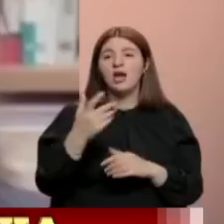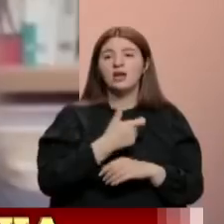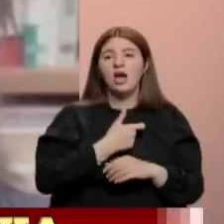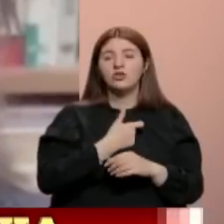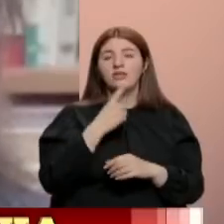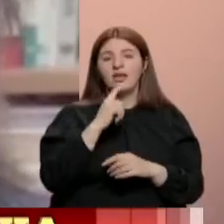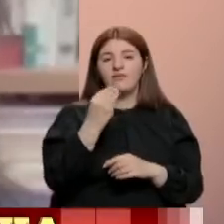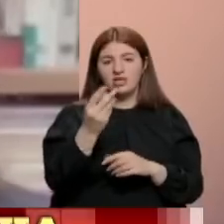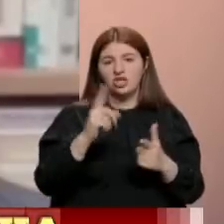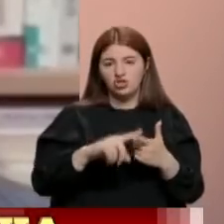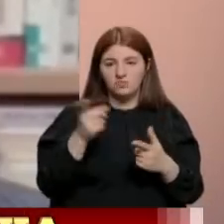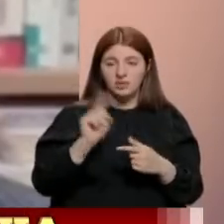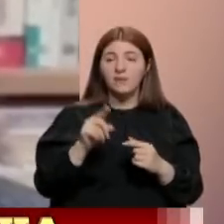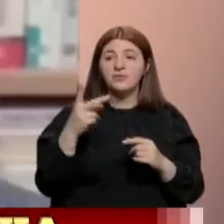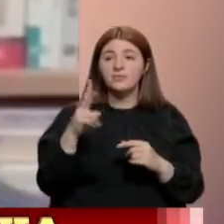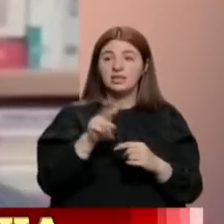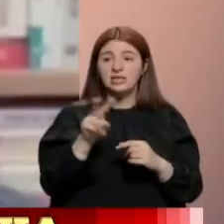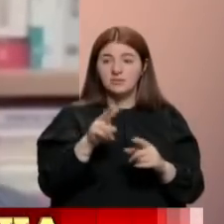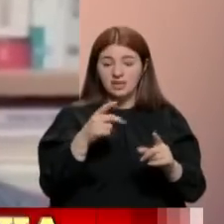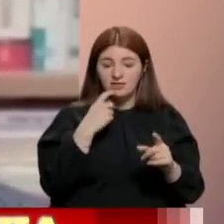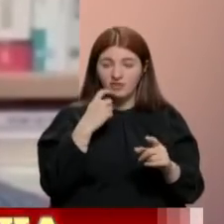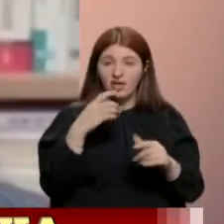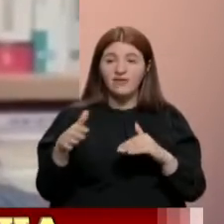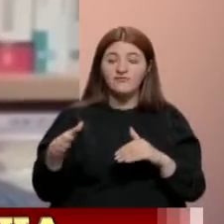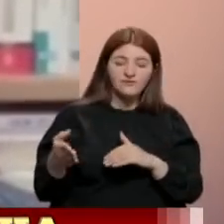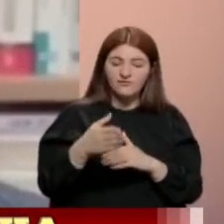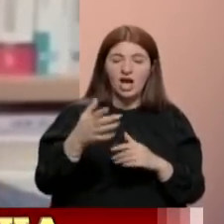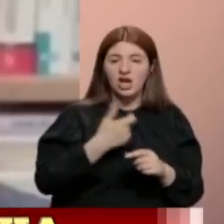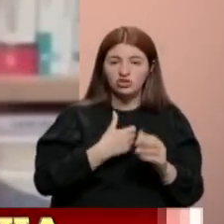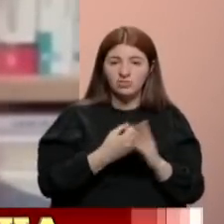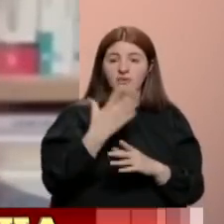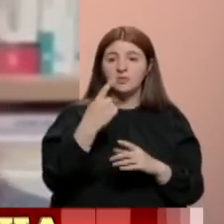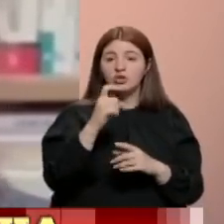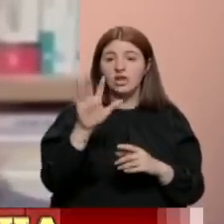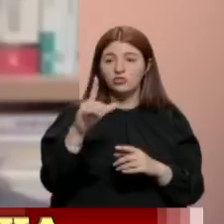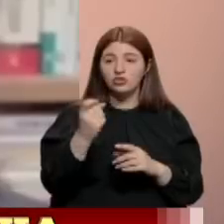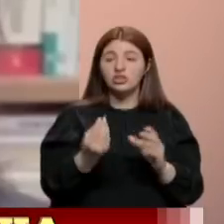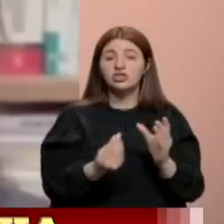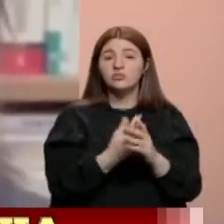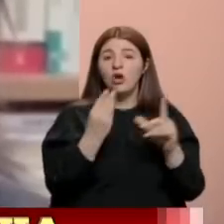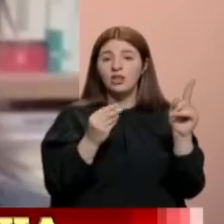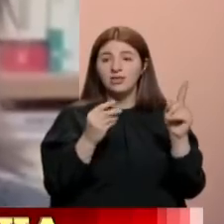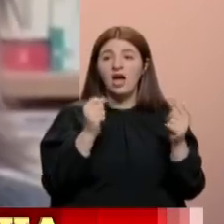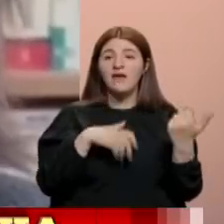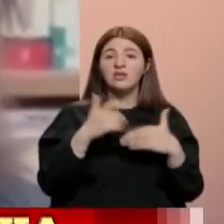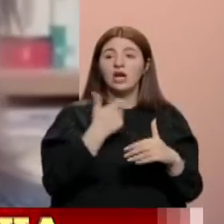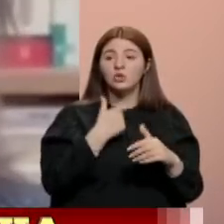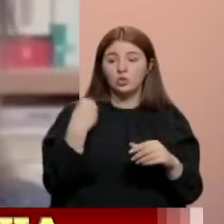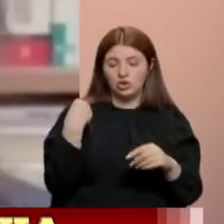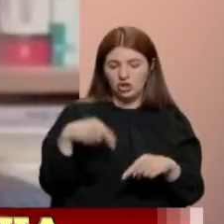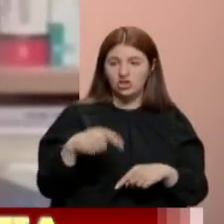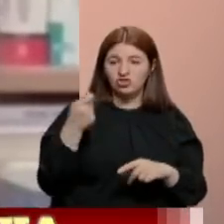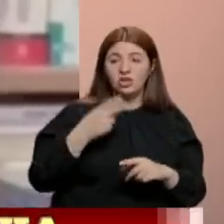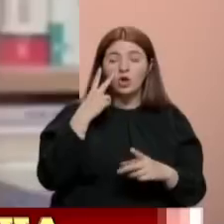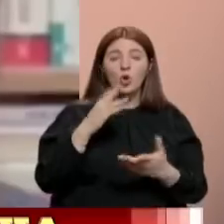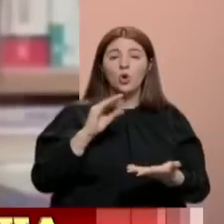meclise. 2020 yılında fay yasasının çıkarılmasına ve 1959 yılında çıkarılmış olan afet yasasının günümüz